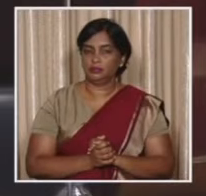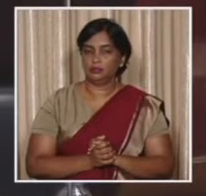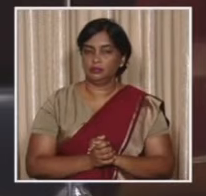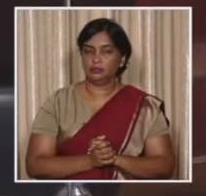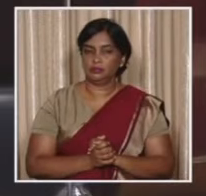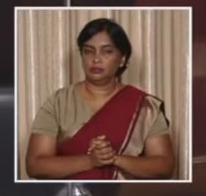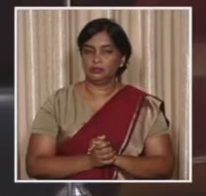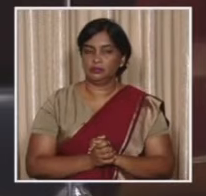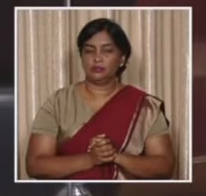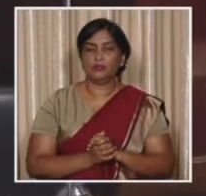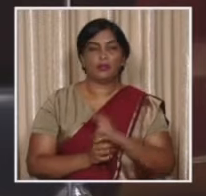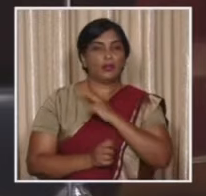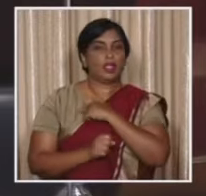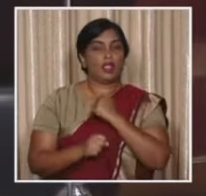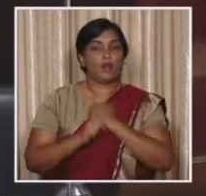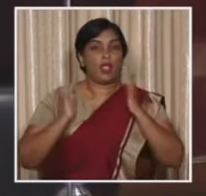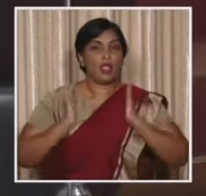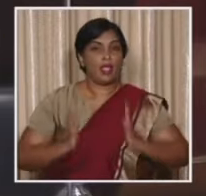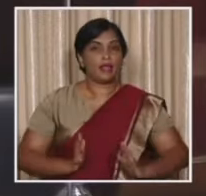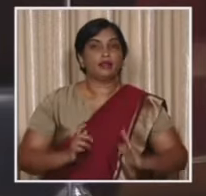ටොරින්ටන් ආණ්ඩුකාරයවර ඇඟබද්ද